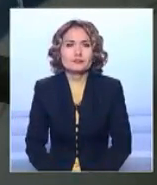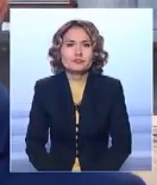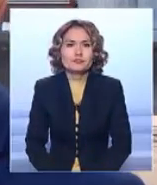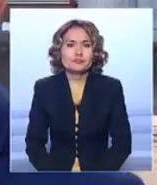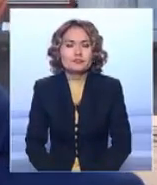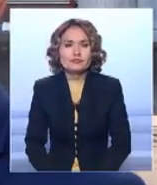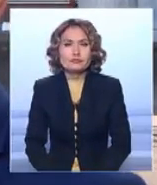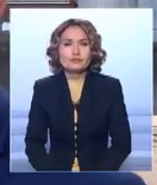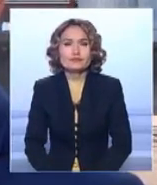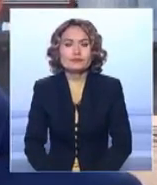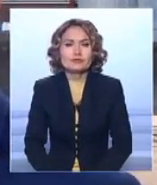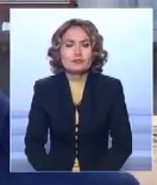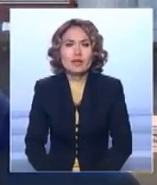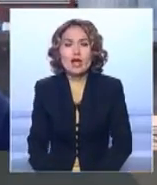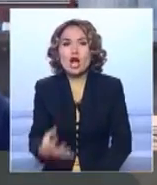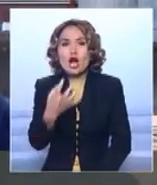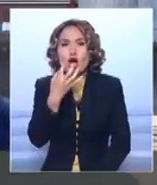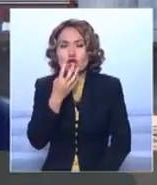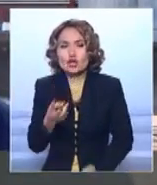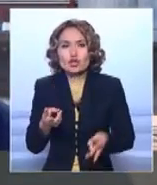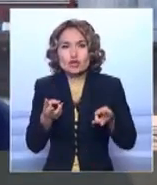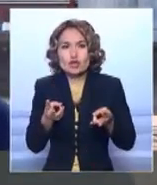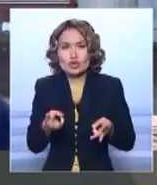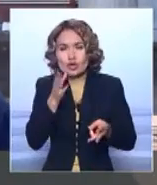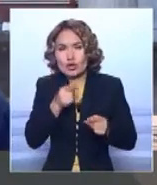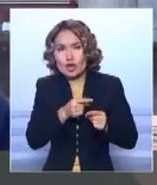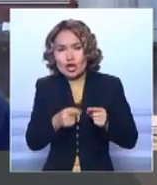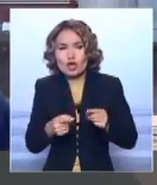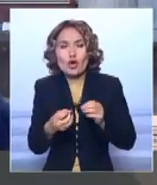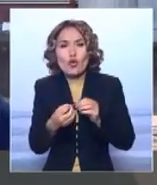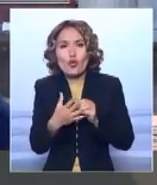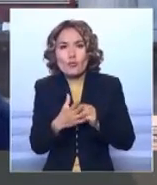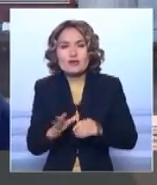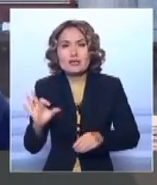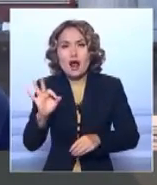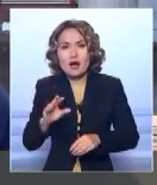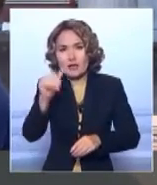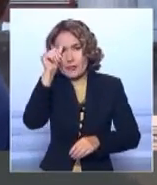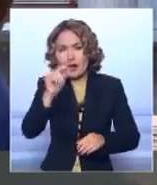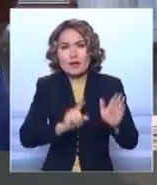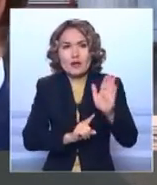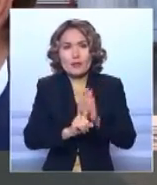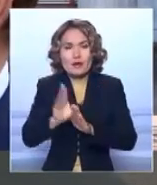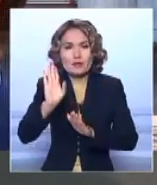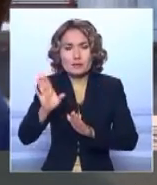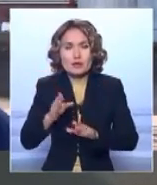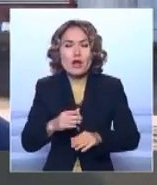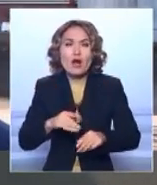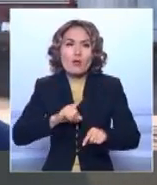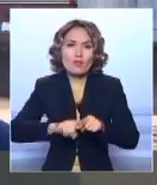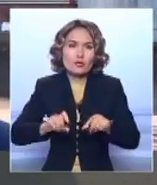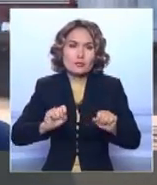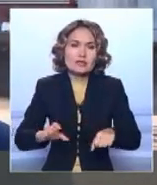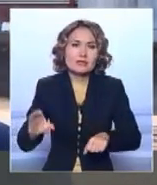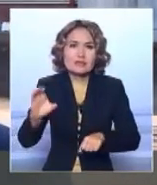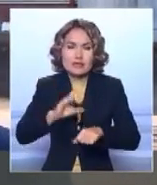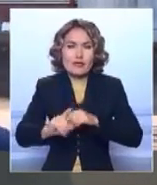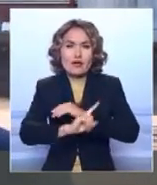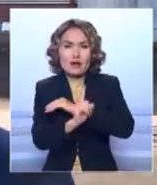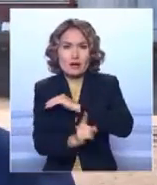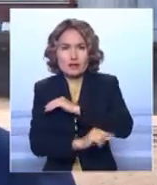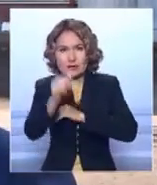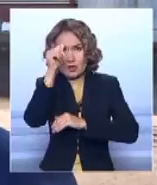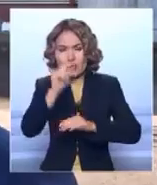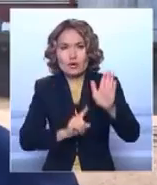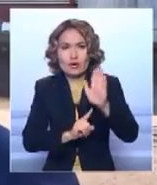Отопительный сезон, мы все знаем, что жылу маусымы 15-ші қазанда басталады. Алайда күн райы күрт суытса, ертеректе басталуы мүмкін. Мәселен,